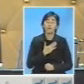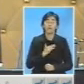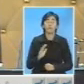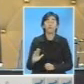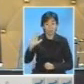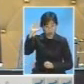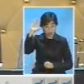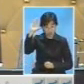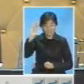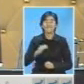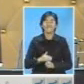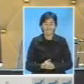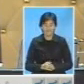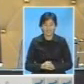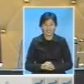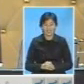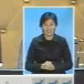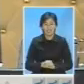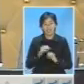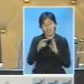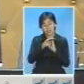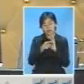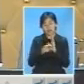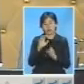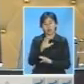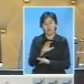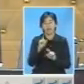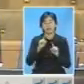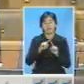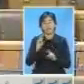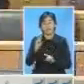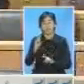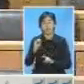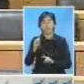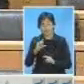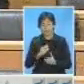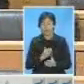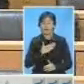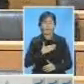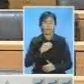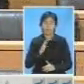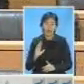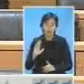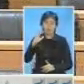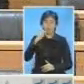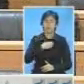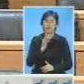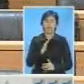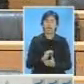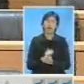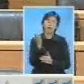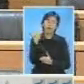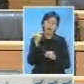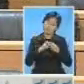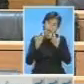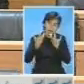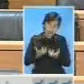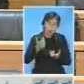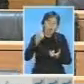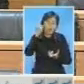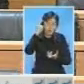ท่านผู้อภิปรายคุณเก่งข้อ61ที่จริงผมเห็นใจไม่อยากจะประท้วงเพราะเดือนที่ผ่านมาท่านเจออะไรหนักๆมาเยอะ